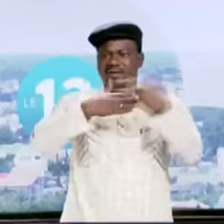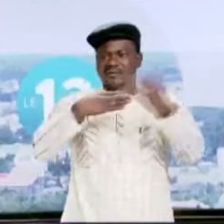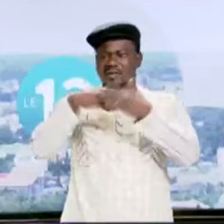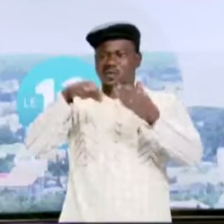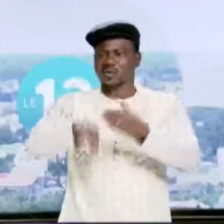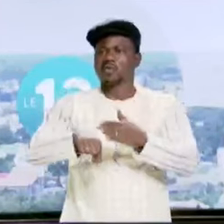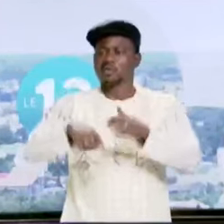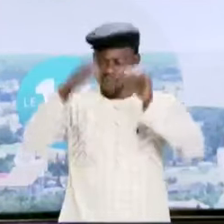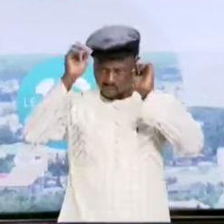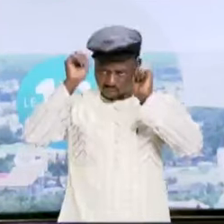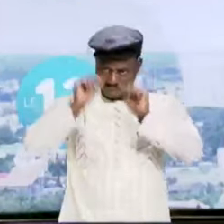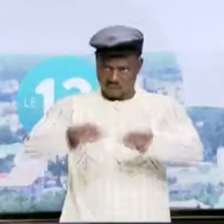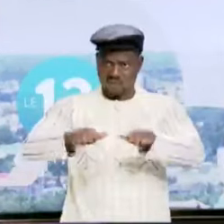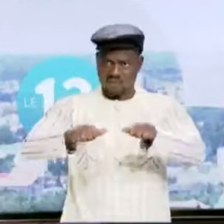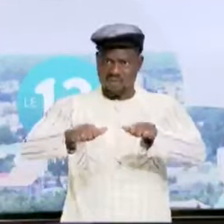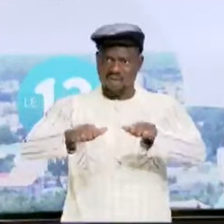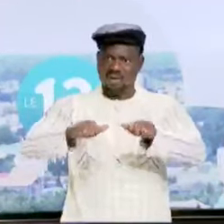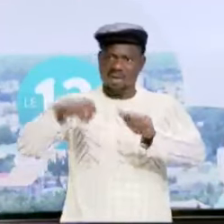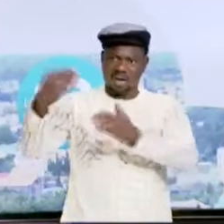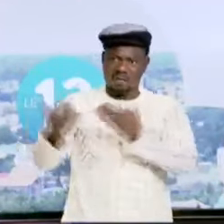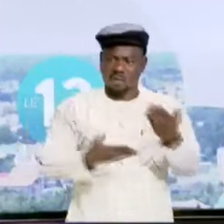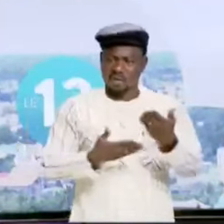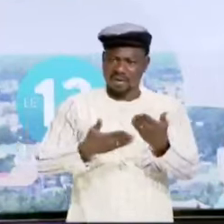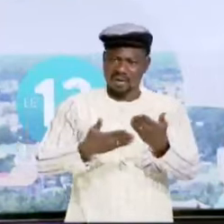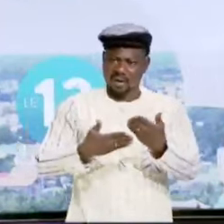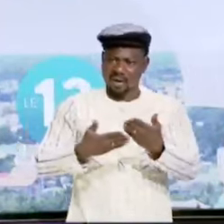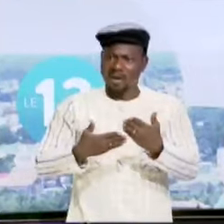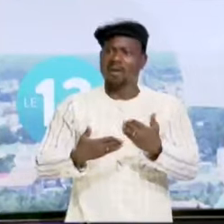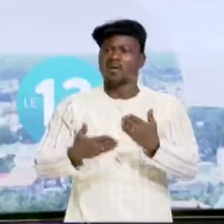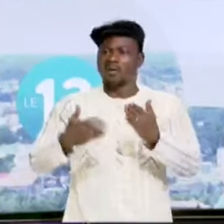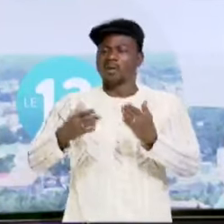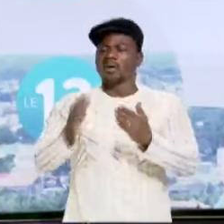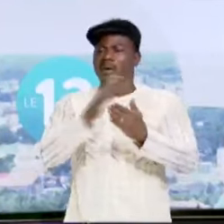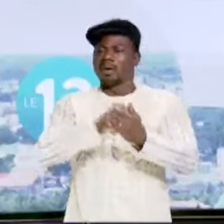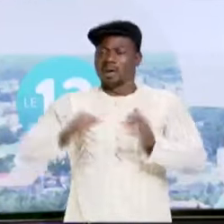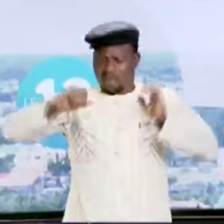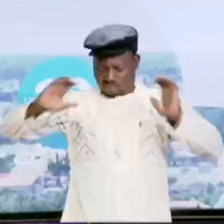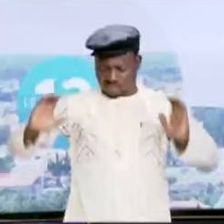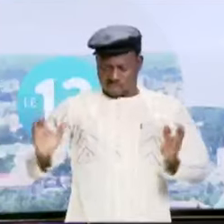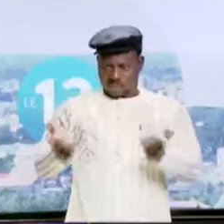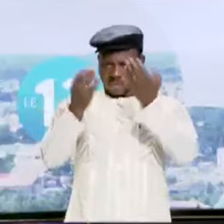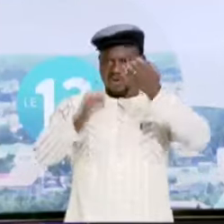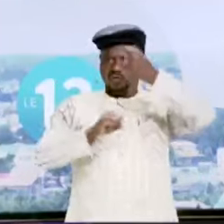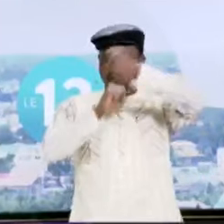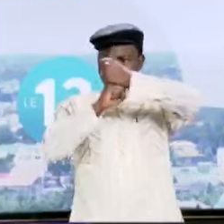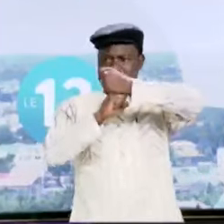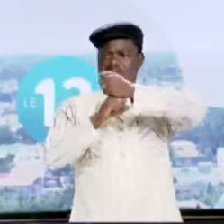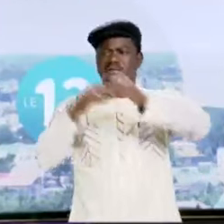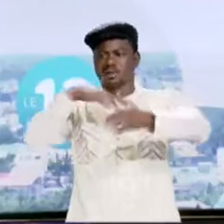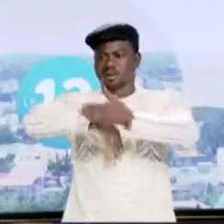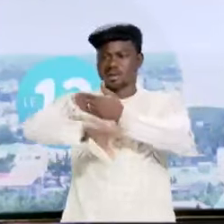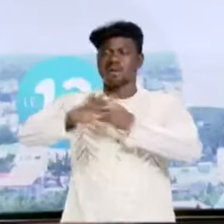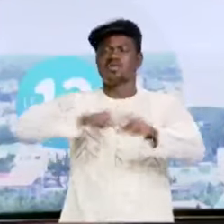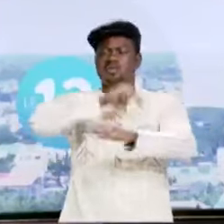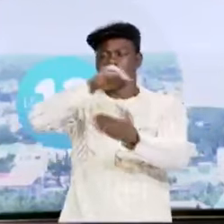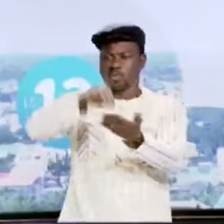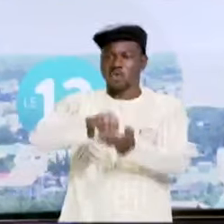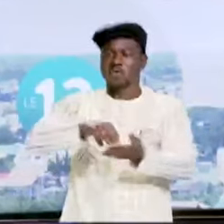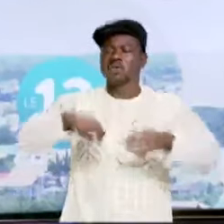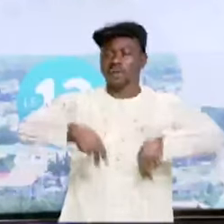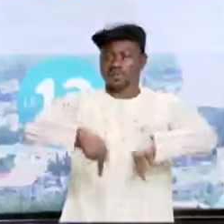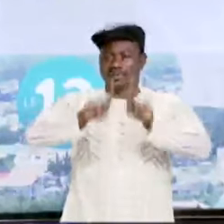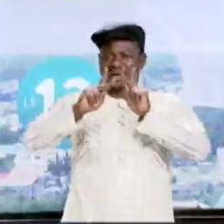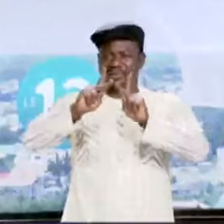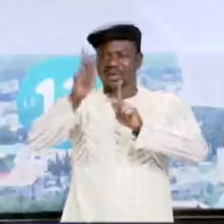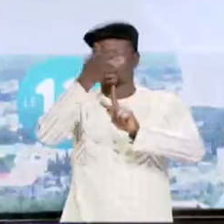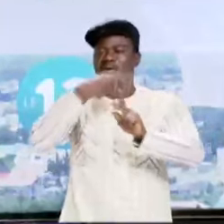puisse vraiment apporter un boom voilà, dans le milieu et permettre vraiment voilà,